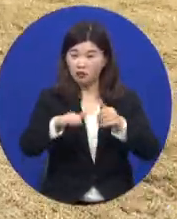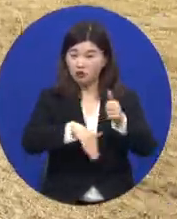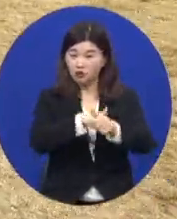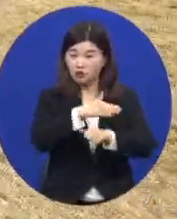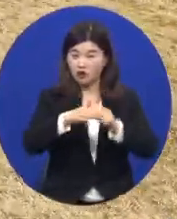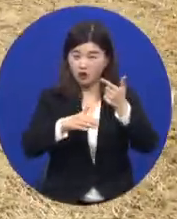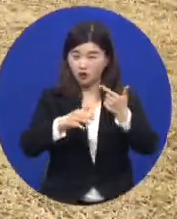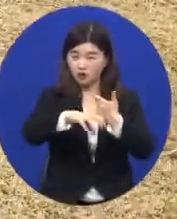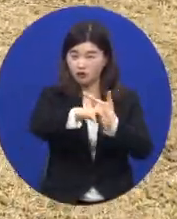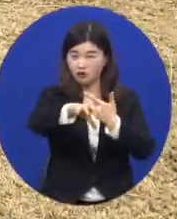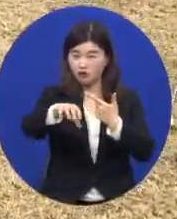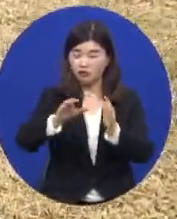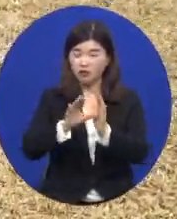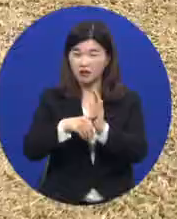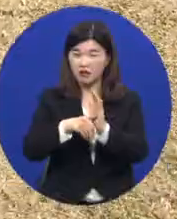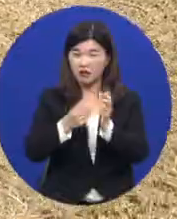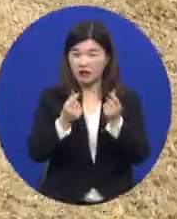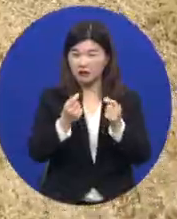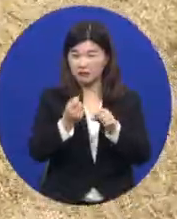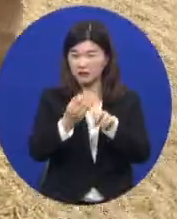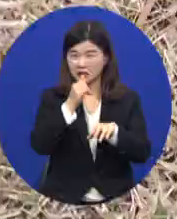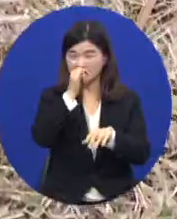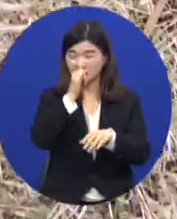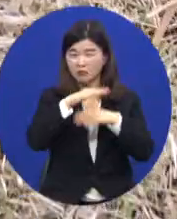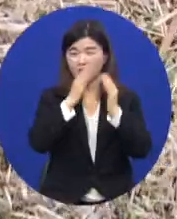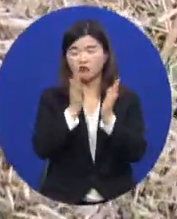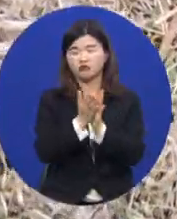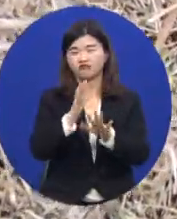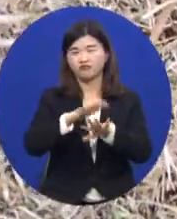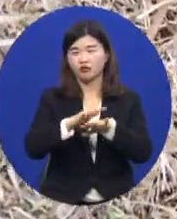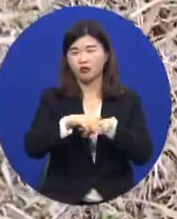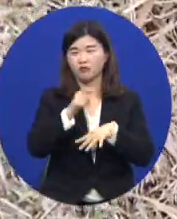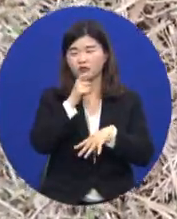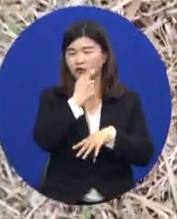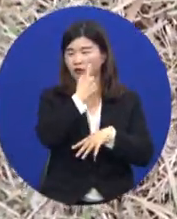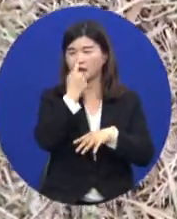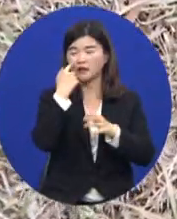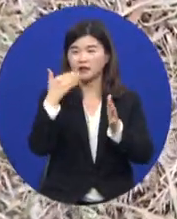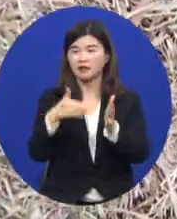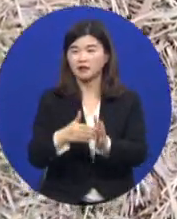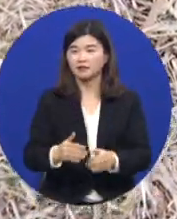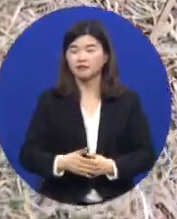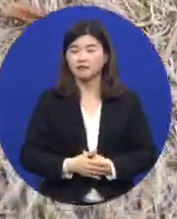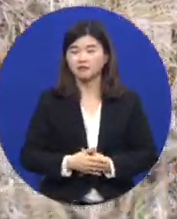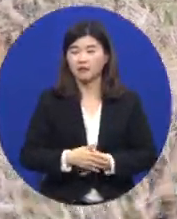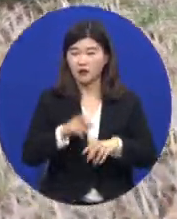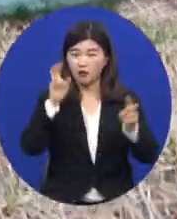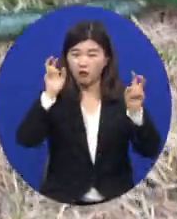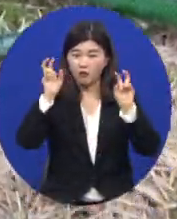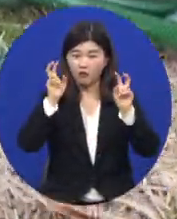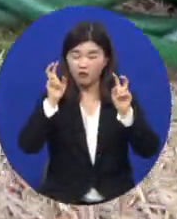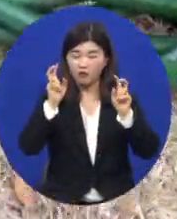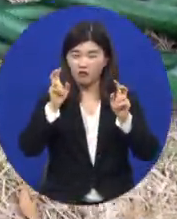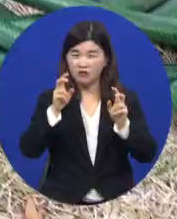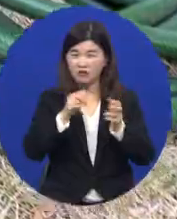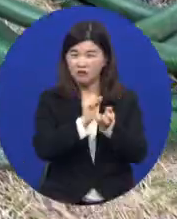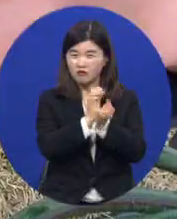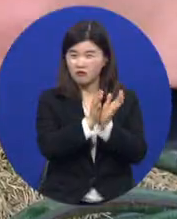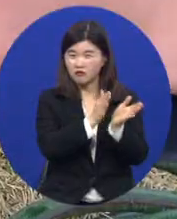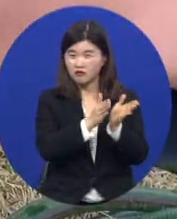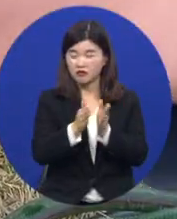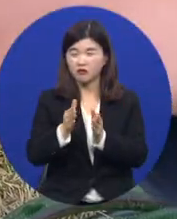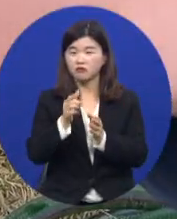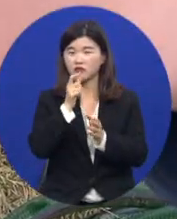6개 수도꼭지에서도 같은 반응이 나와 모두 농업용수로 확인됐습니다. 업체 측은 정원 관리용으로